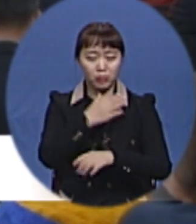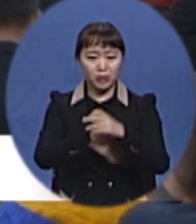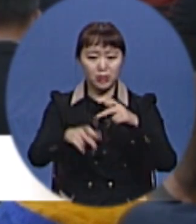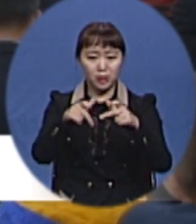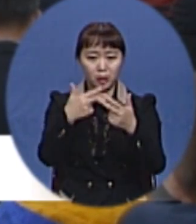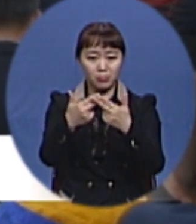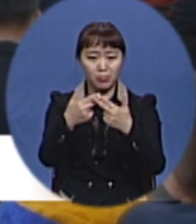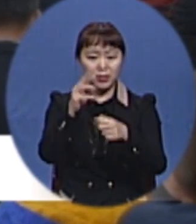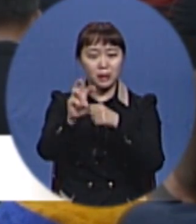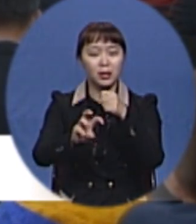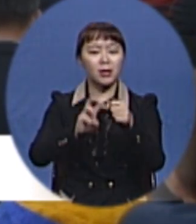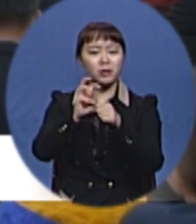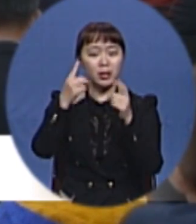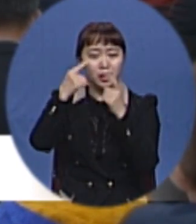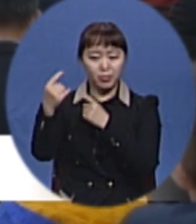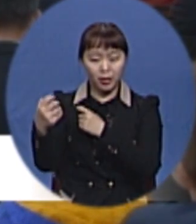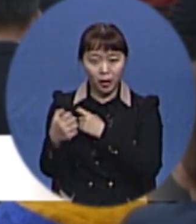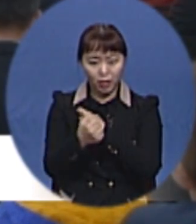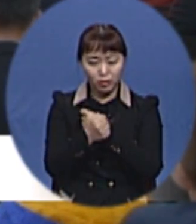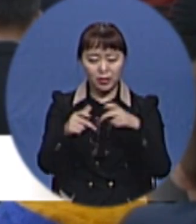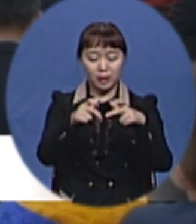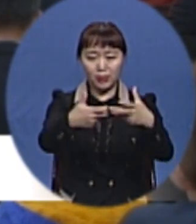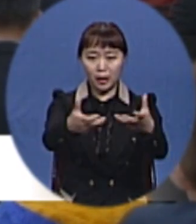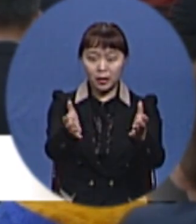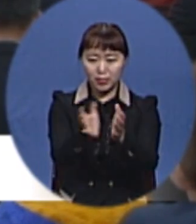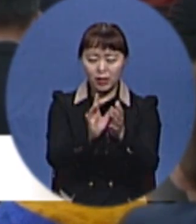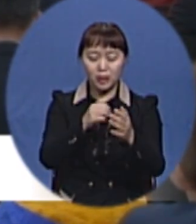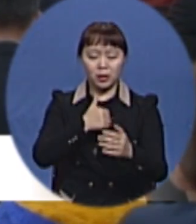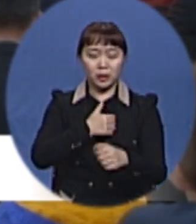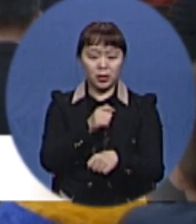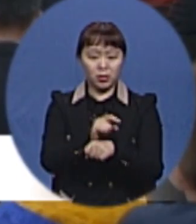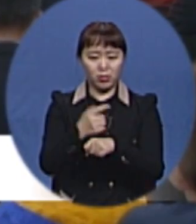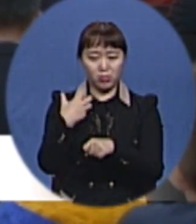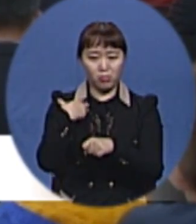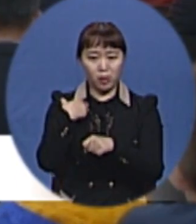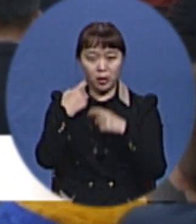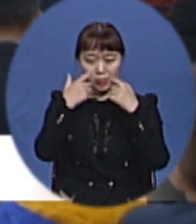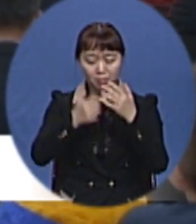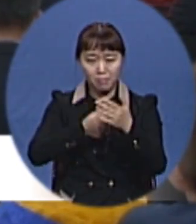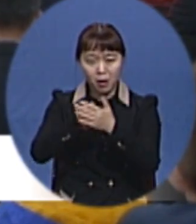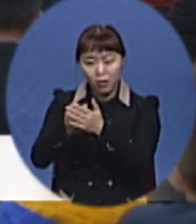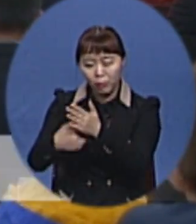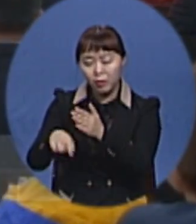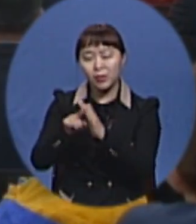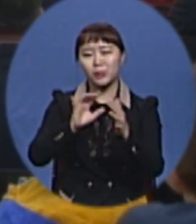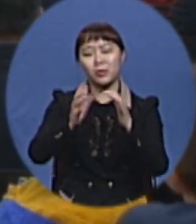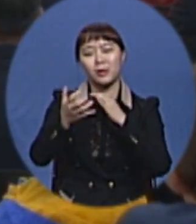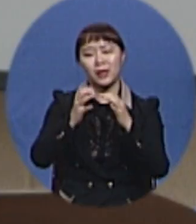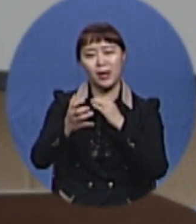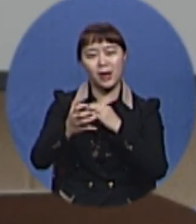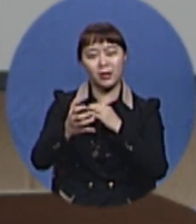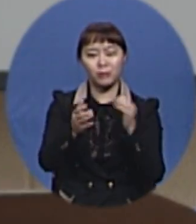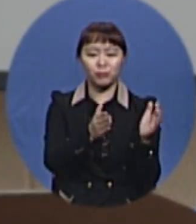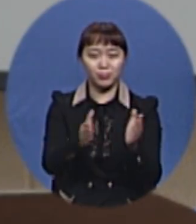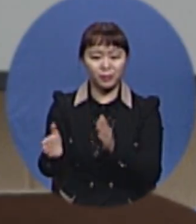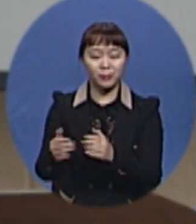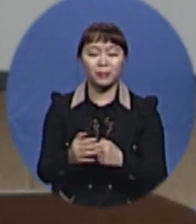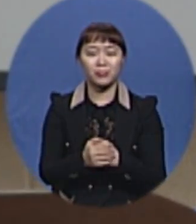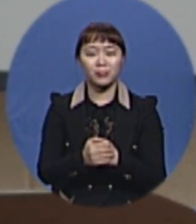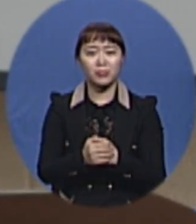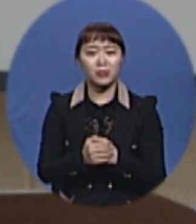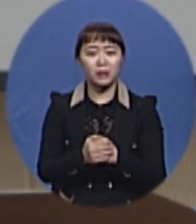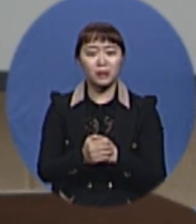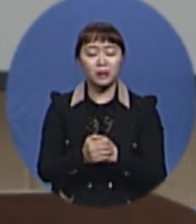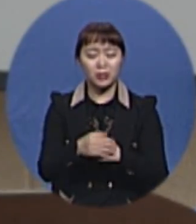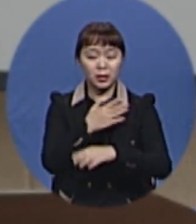한국지체장애인협회가 창립 30주년을 맞아 장애계 단체의 정체성과 역할 정립 등에 대해 논의하는 자리를 마련했습니다.